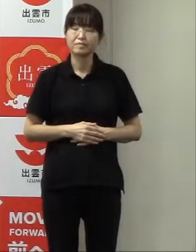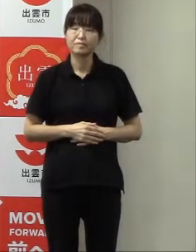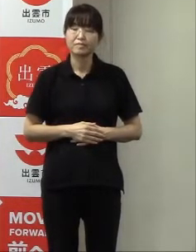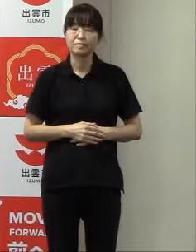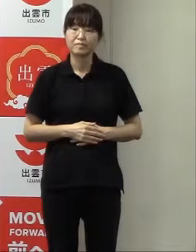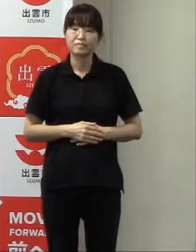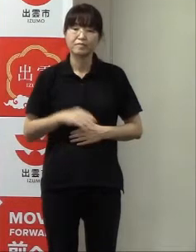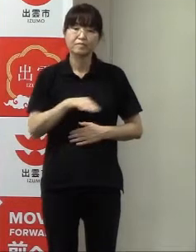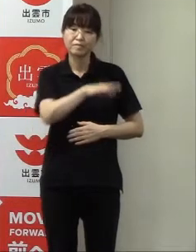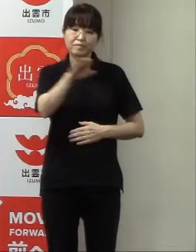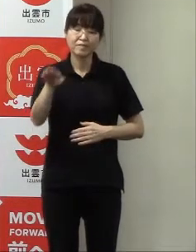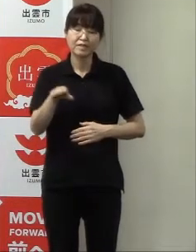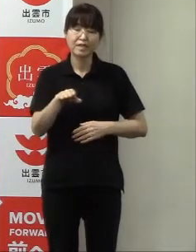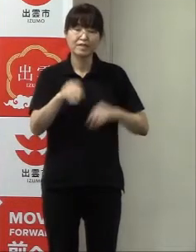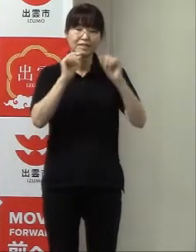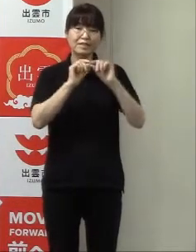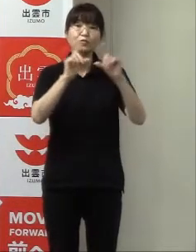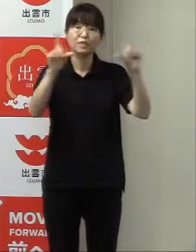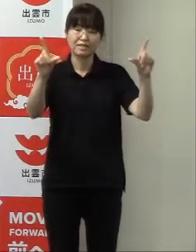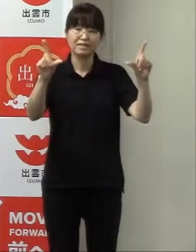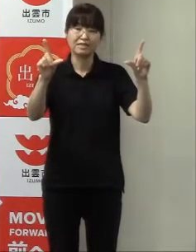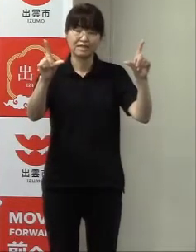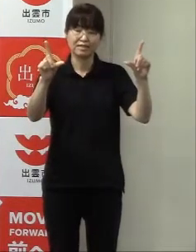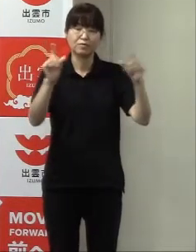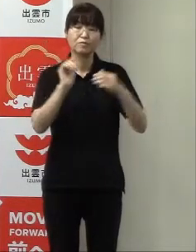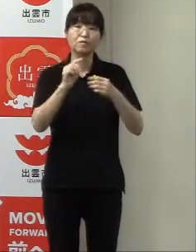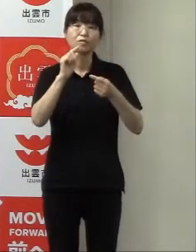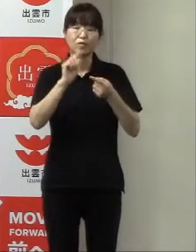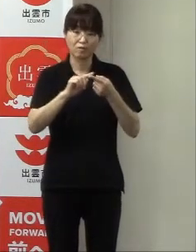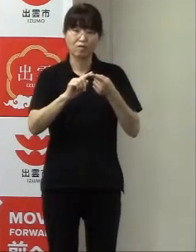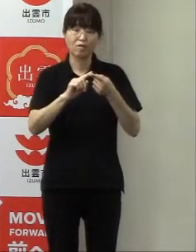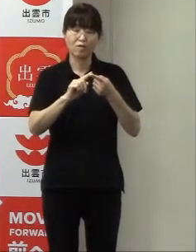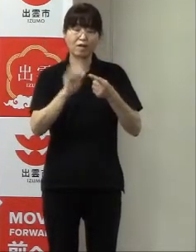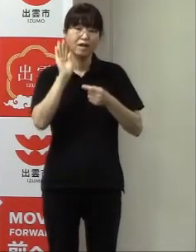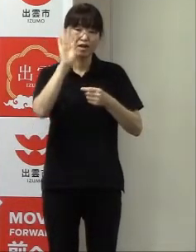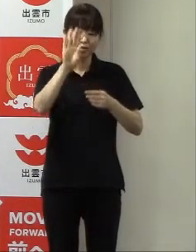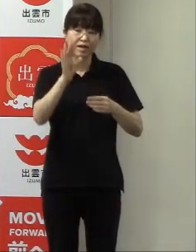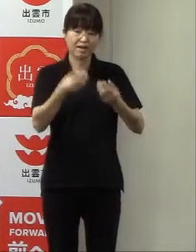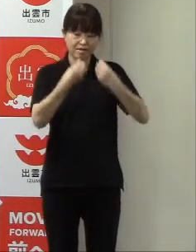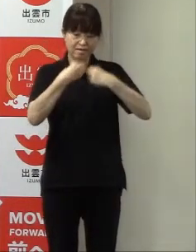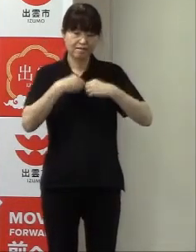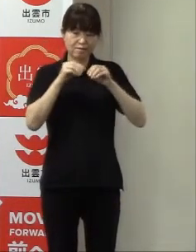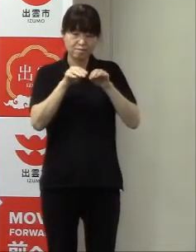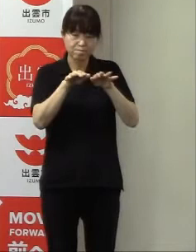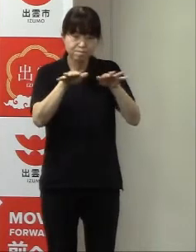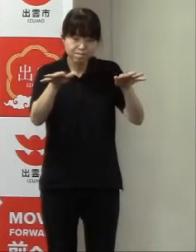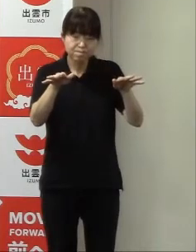周知していくこととかですね、これから感染がこうやって本当に広がっていく中で、